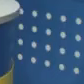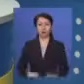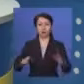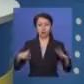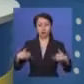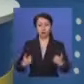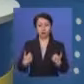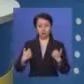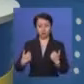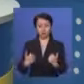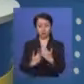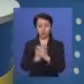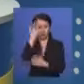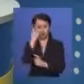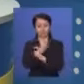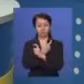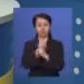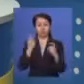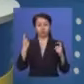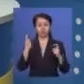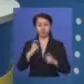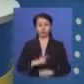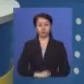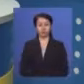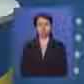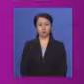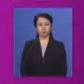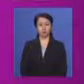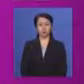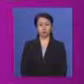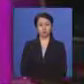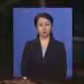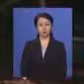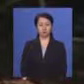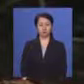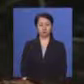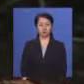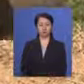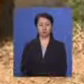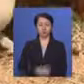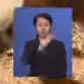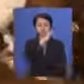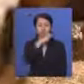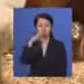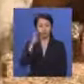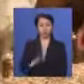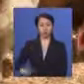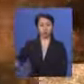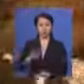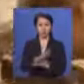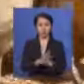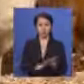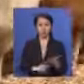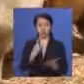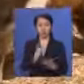Здравствуйте! В эфире информационный выпуск «Кисляк Парад» и в начале коротко о главном. В Северном Казахстане продолжается